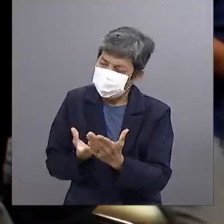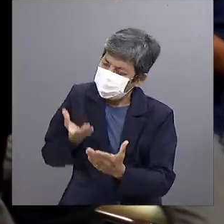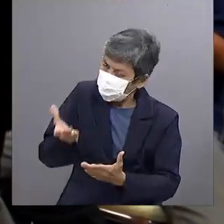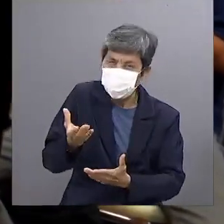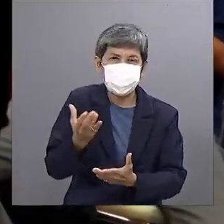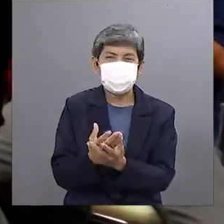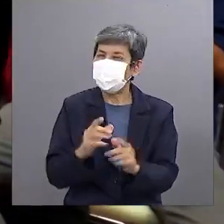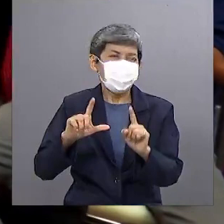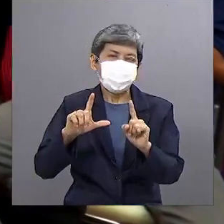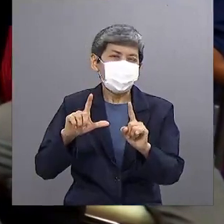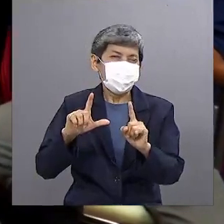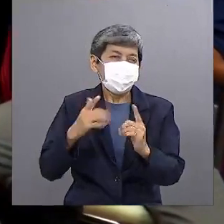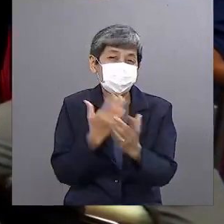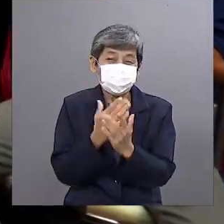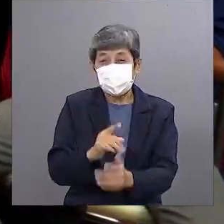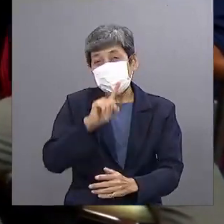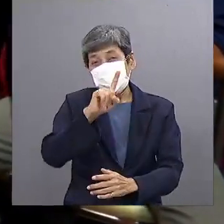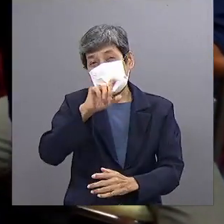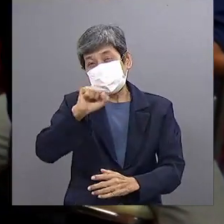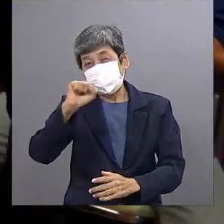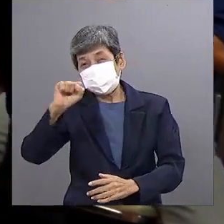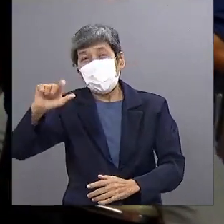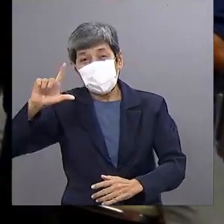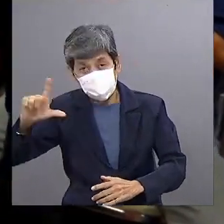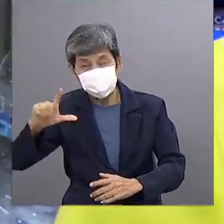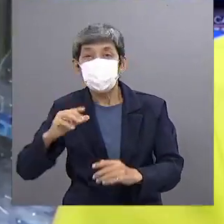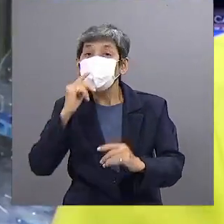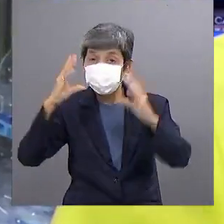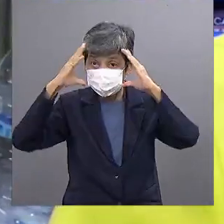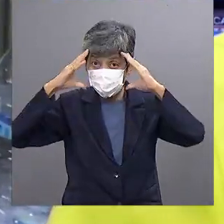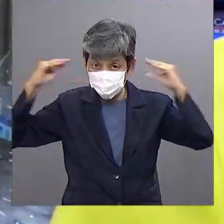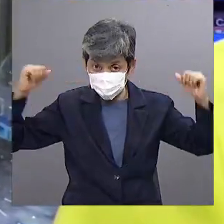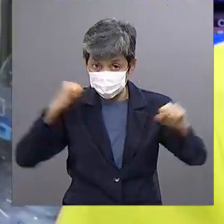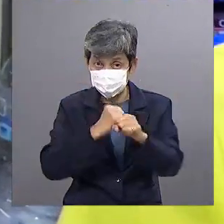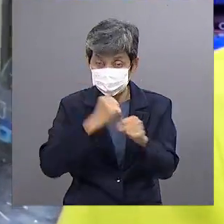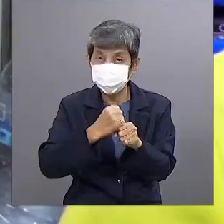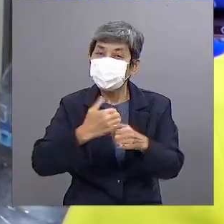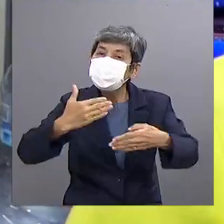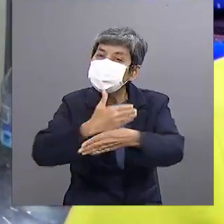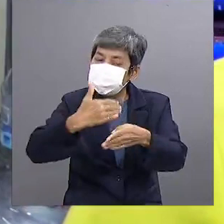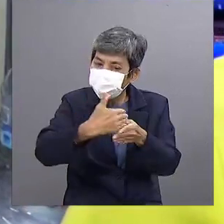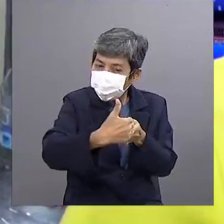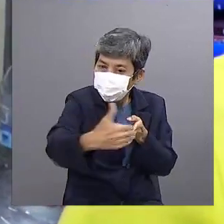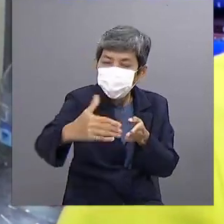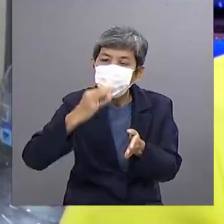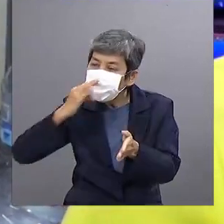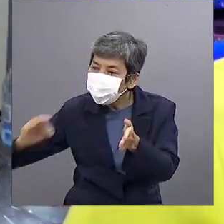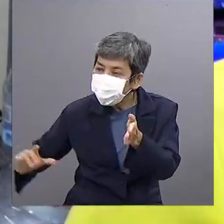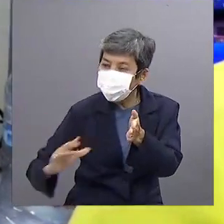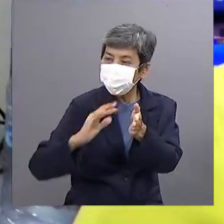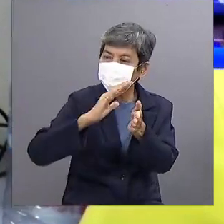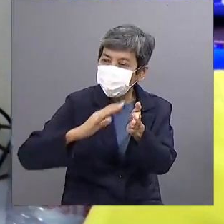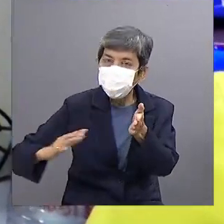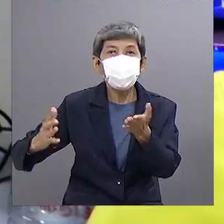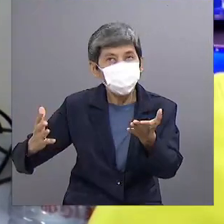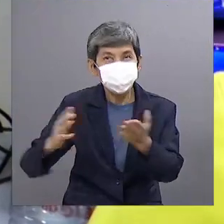เป็นจำนวนแสนแสนล้านเรามีตัวแบบของเนเธอร์แลนด์นะครับที่สร้างเขื่อนกันทะเลแต่นั้นก็ปัญหาก็ยังไม่ใหญ่พอปัญหาที่เ